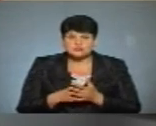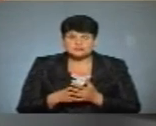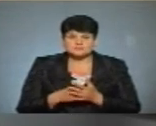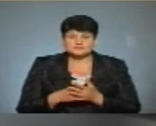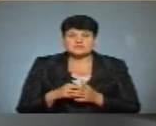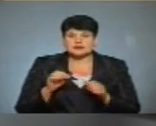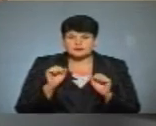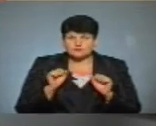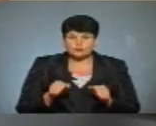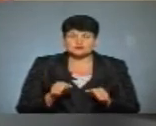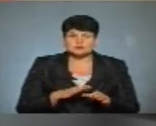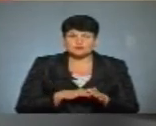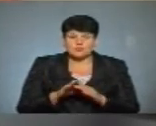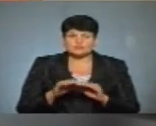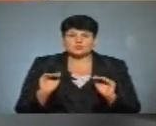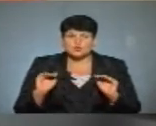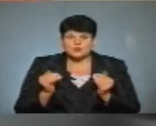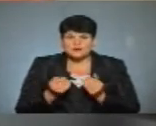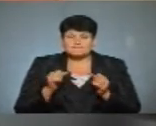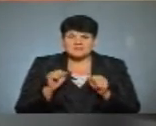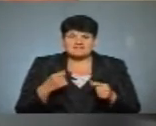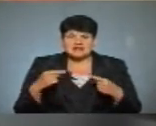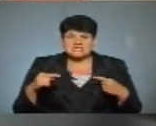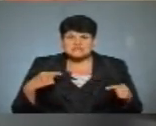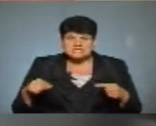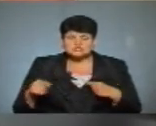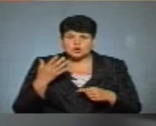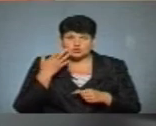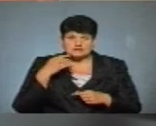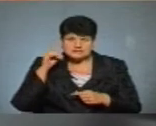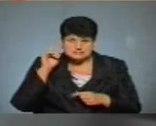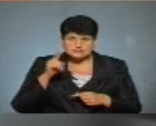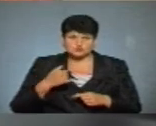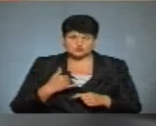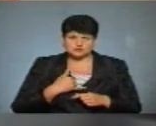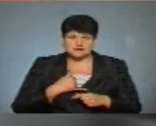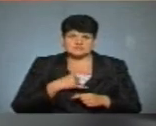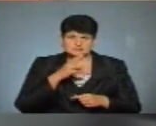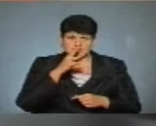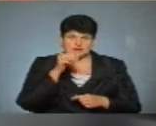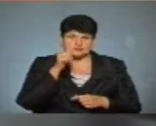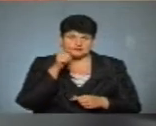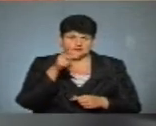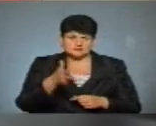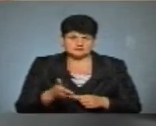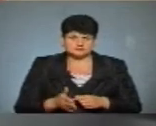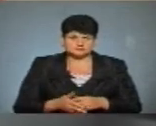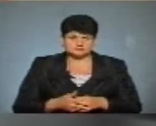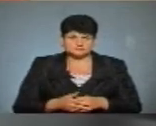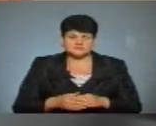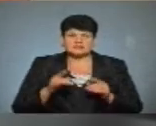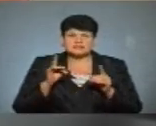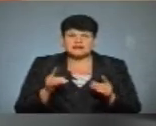І можна абсолютно обмежувати права інших, коли ти знаєш, що в тебе зарплата сьогодні, завтра, післязавтра.